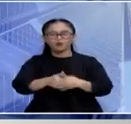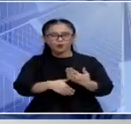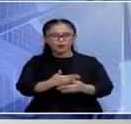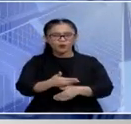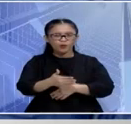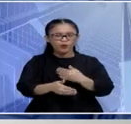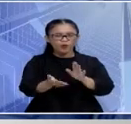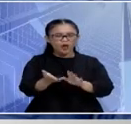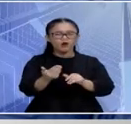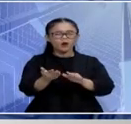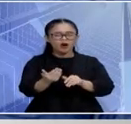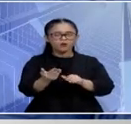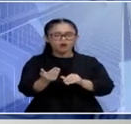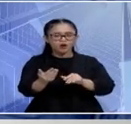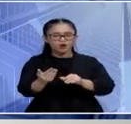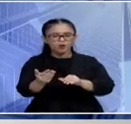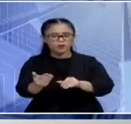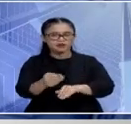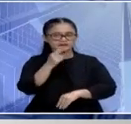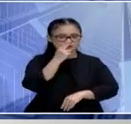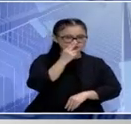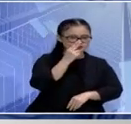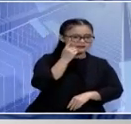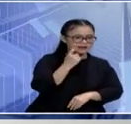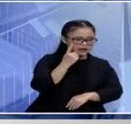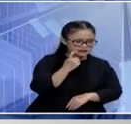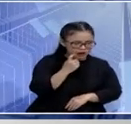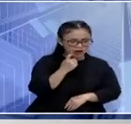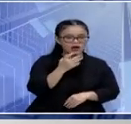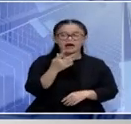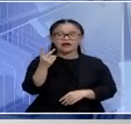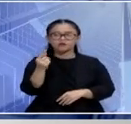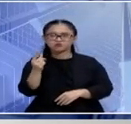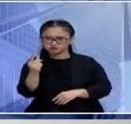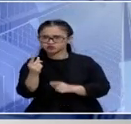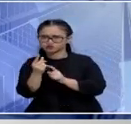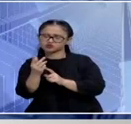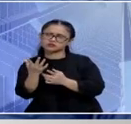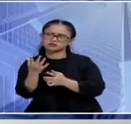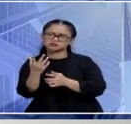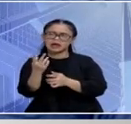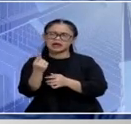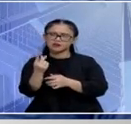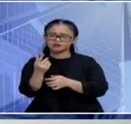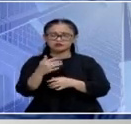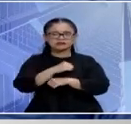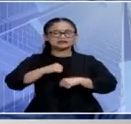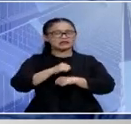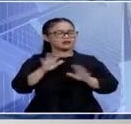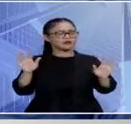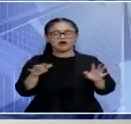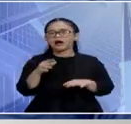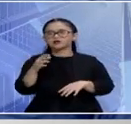rutin dilakukan dari hari Senin, Selasa, Rabu mungkin fisik aja